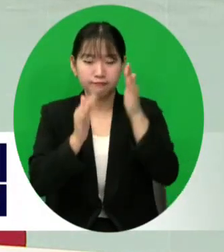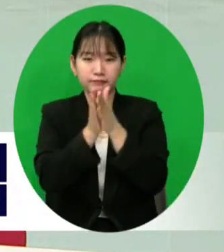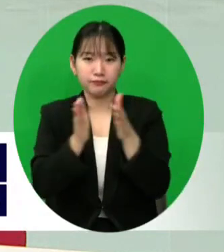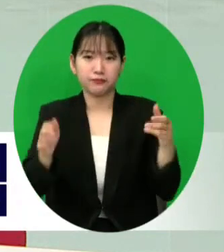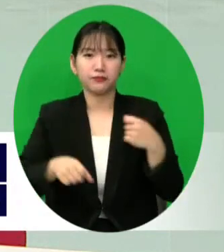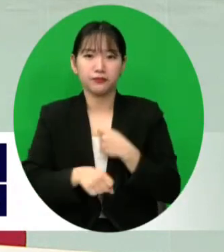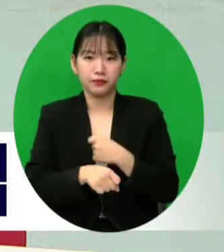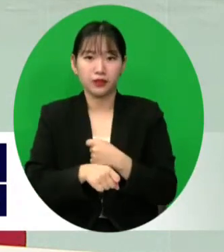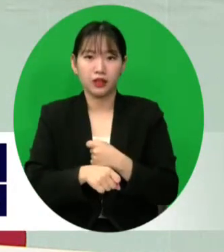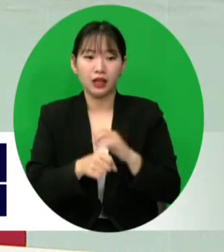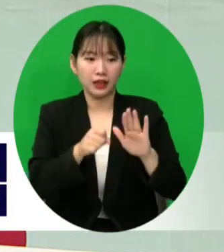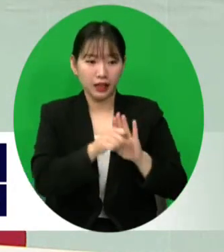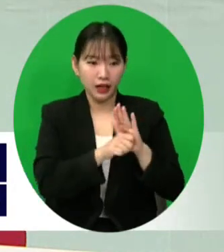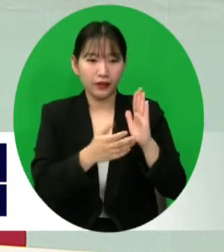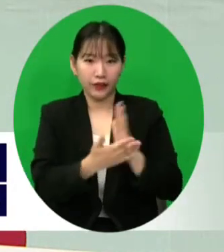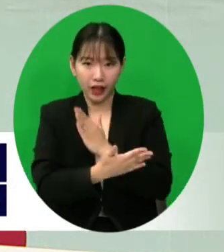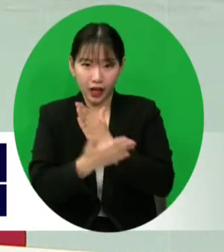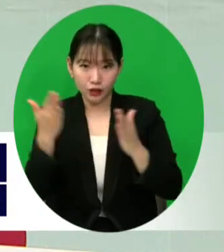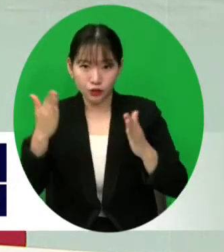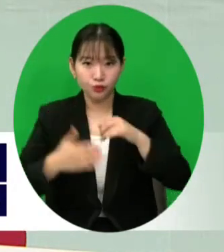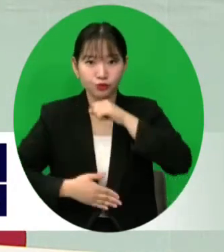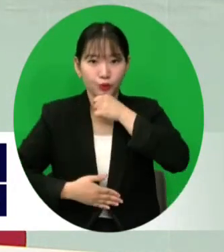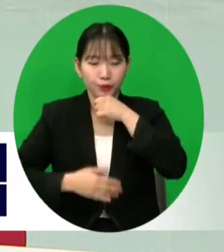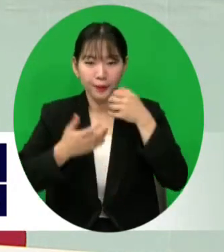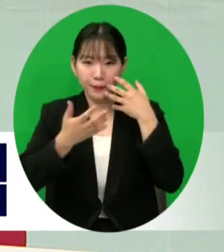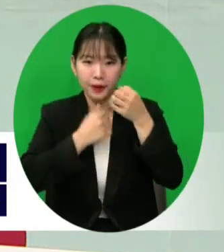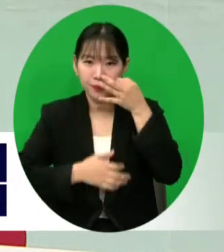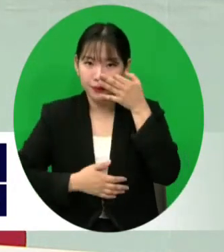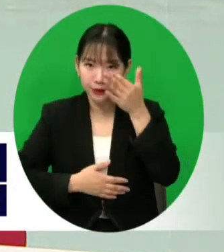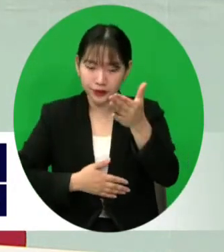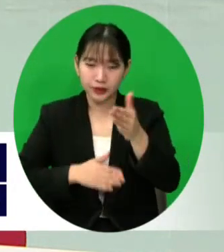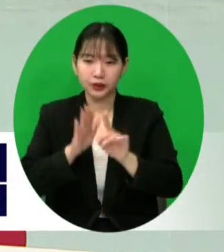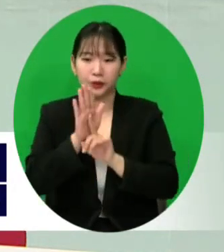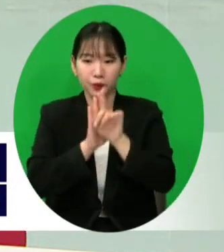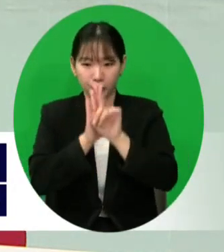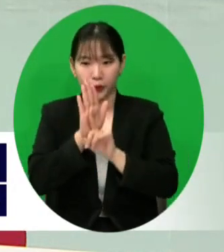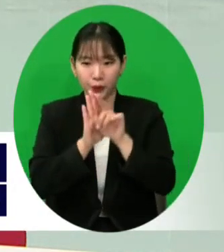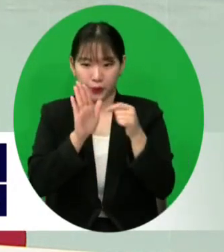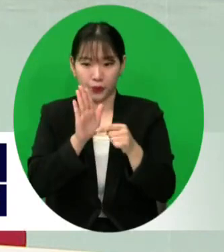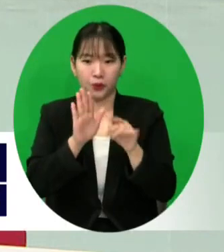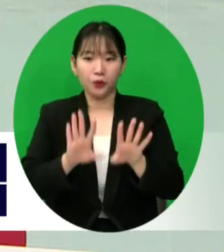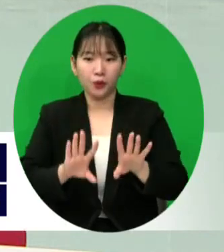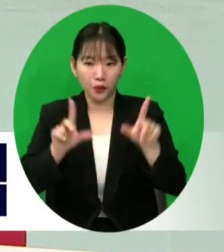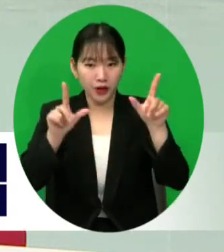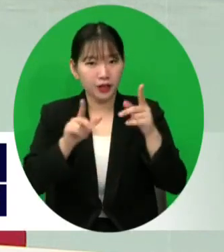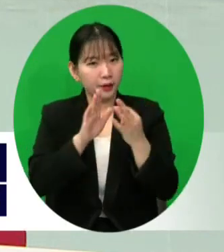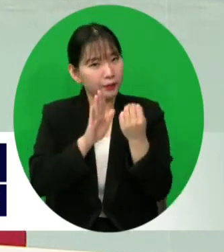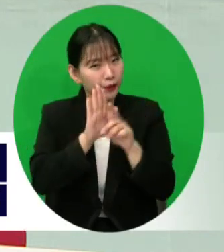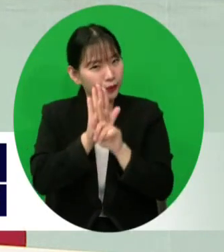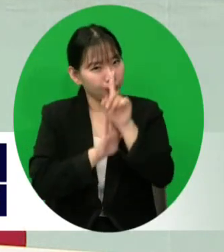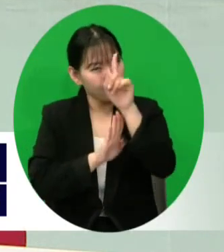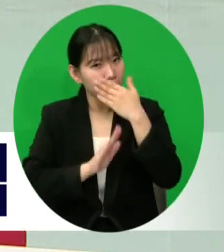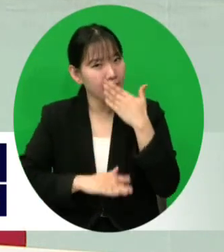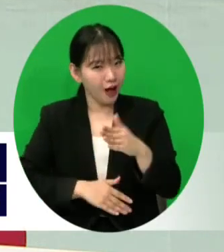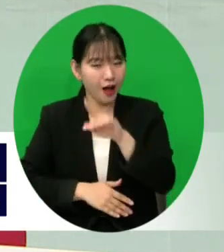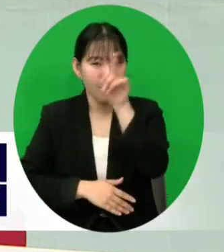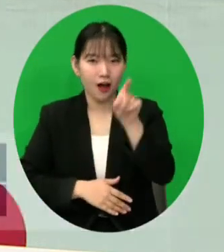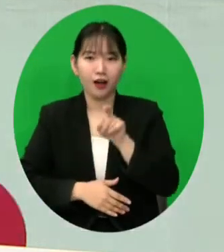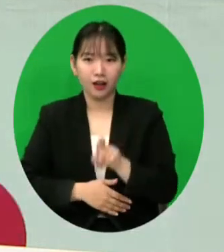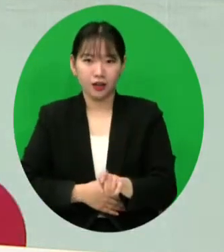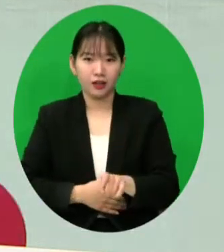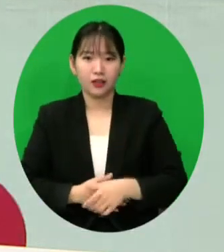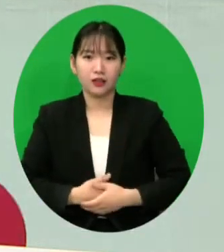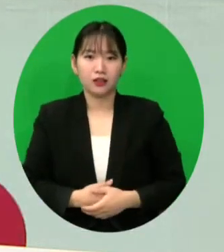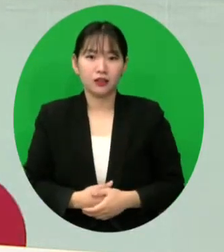돌입했습니다. 사랑과 나눔의 지표를 곧바로 보여주는 사랑의 온도. 올해는 몇 도까지 올라갈까요? 안준호